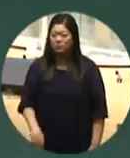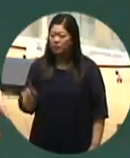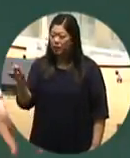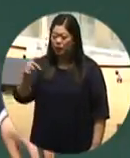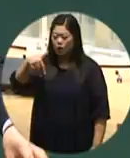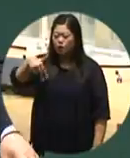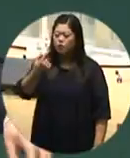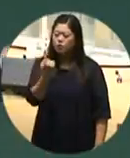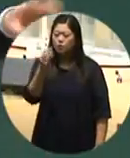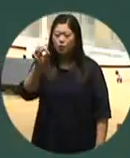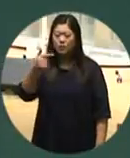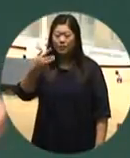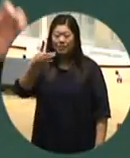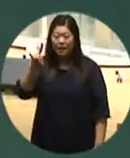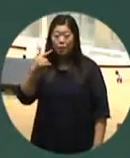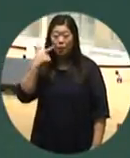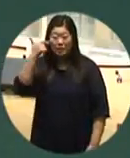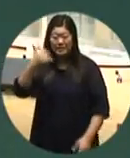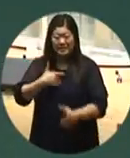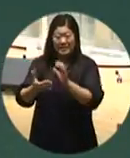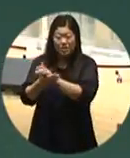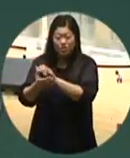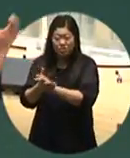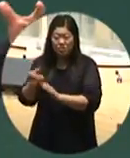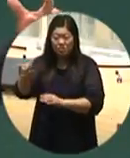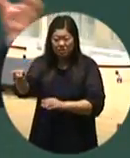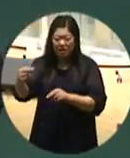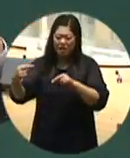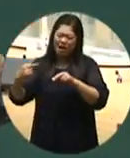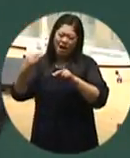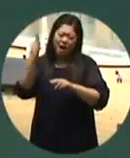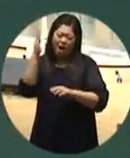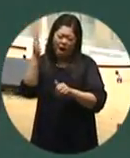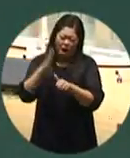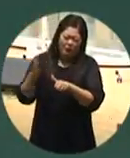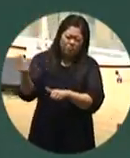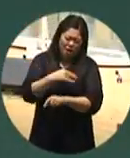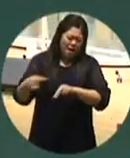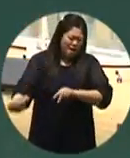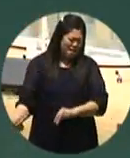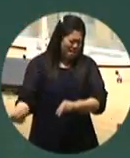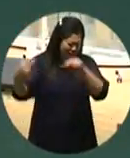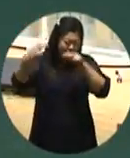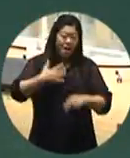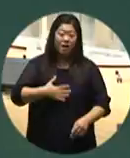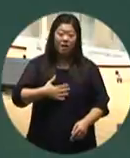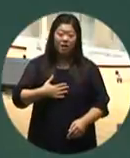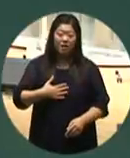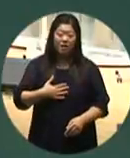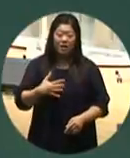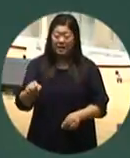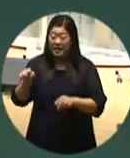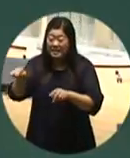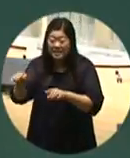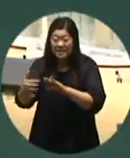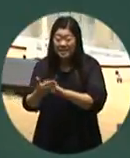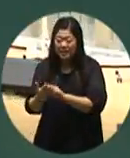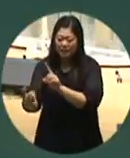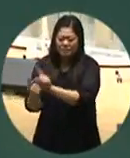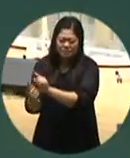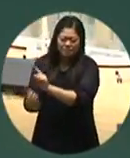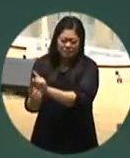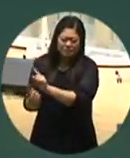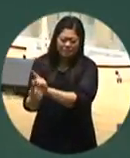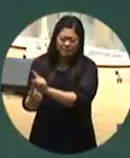저 사람요. 내 보고 얘기했다. 저 엄청 돈 많은 사람 유머 한번 대화하면 내 지인과 일부러 안 만났어요. So one time my friend Pastor Cho